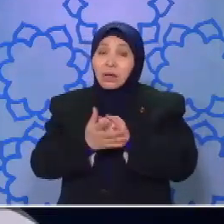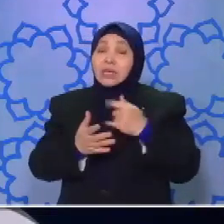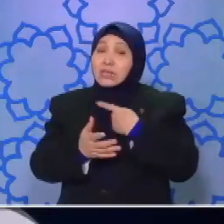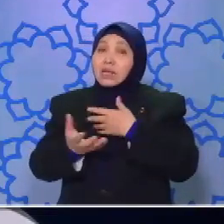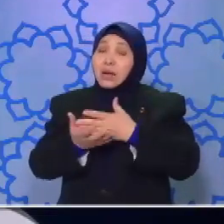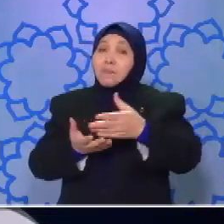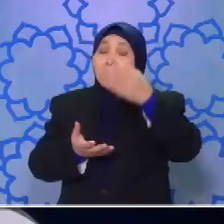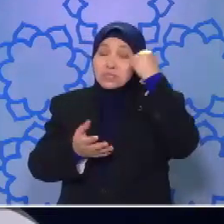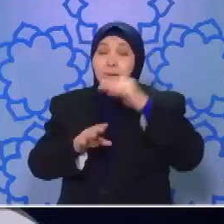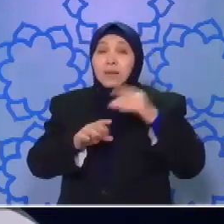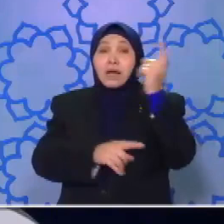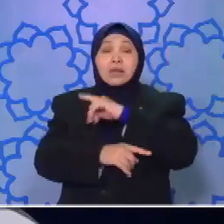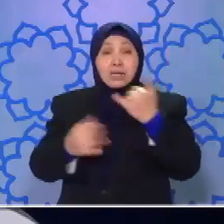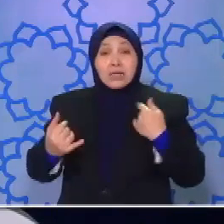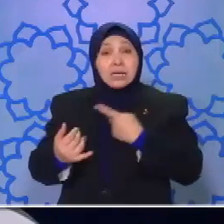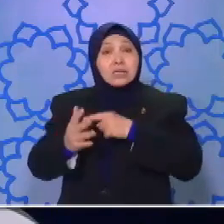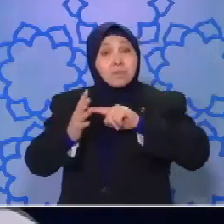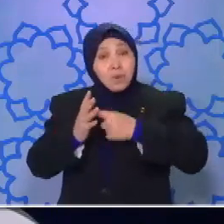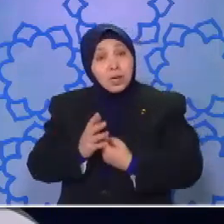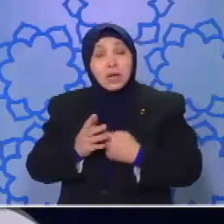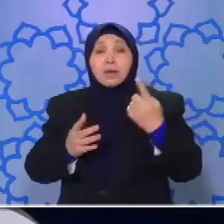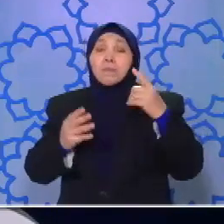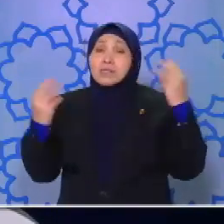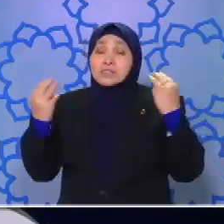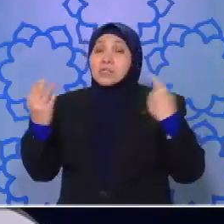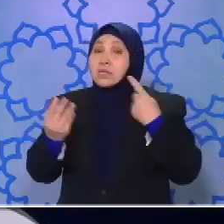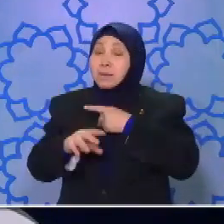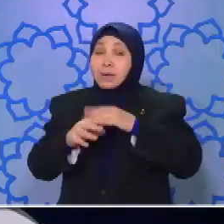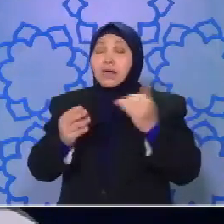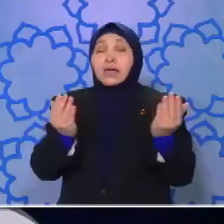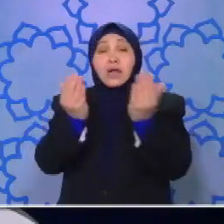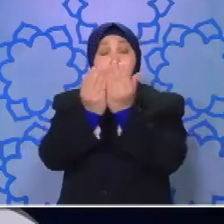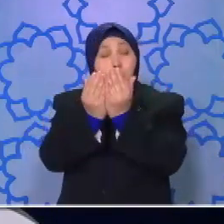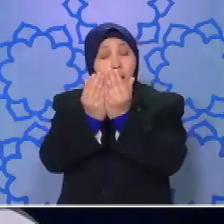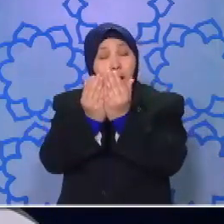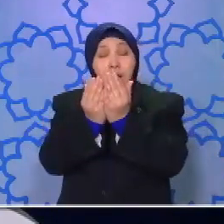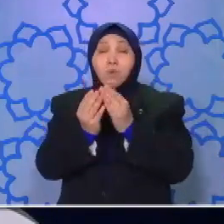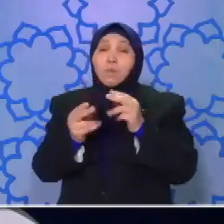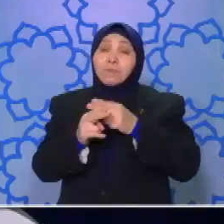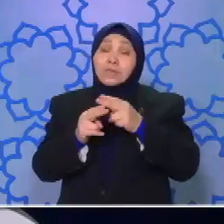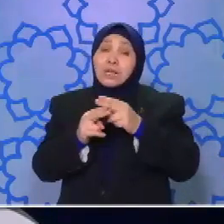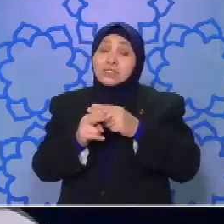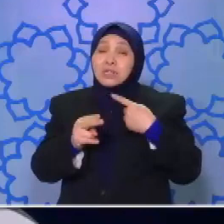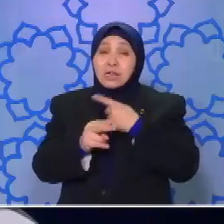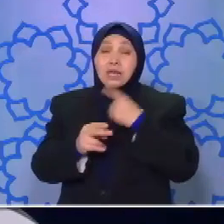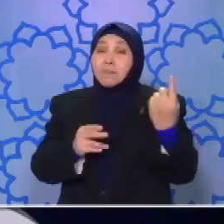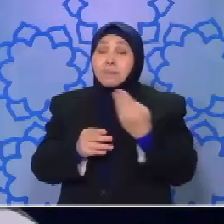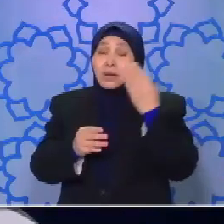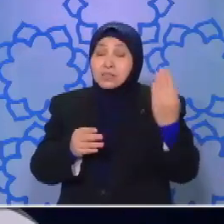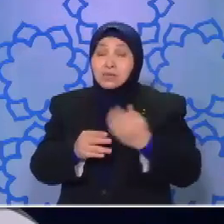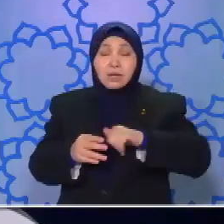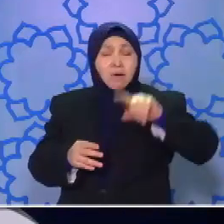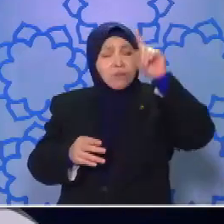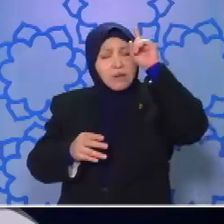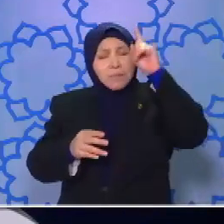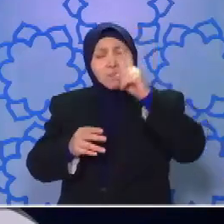bersama pada hari ini. Kita mulakan majlis kita pada hari ini ya dengan doa ringkas kita. Subhanakala ilmalana illa ma